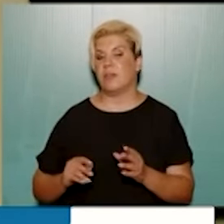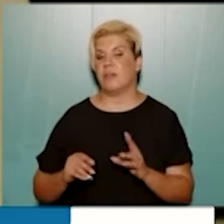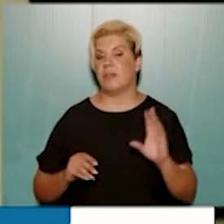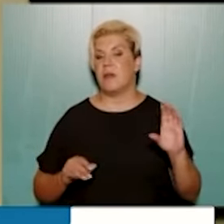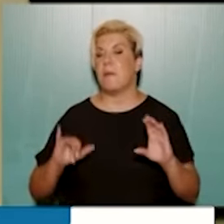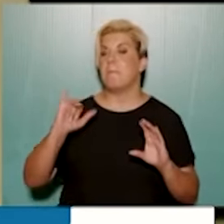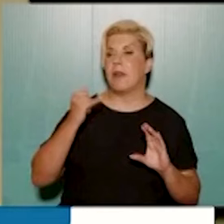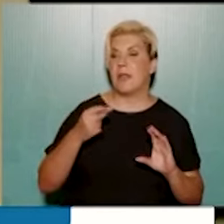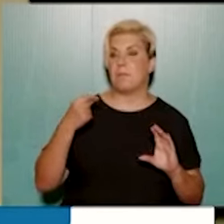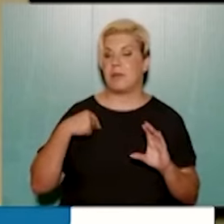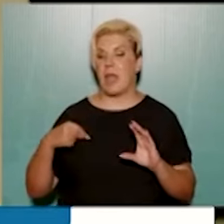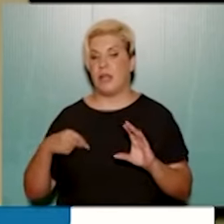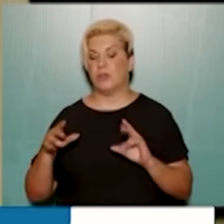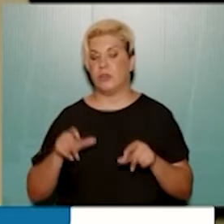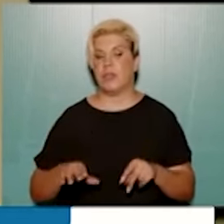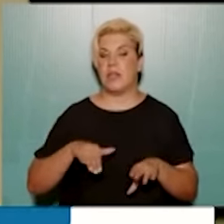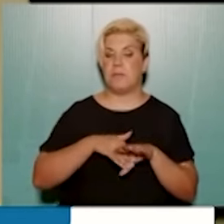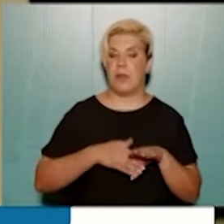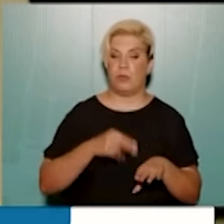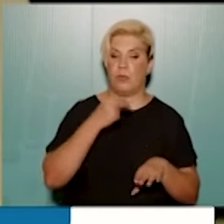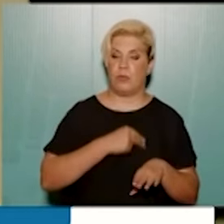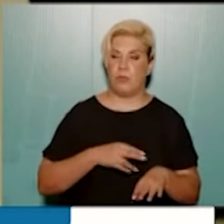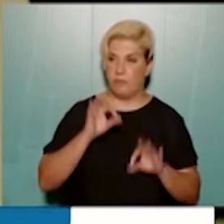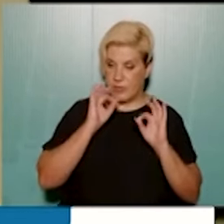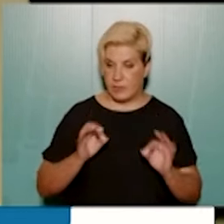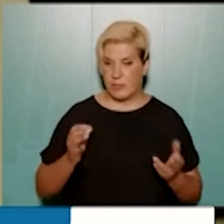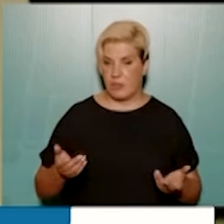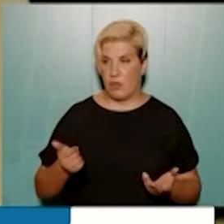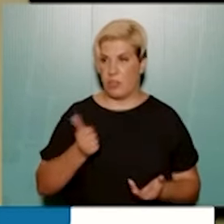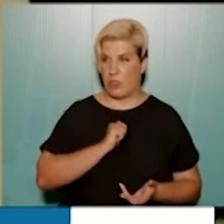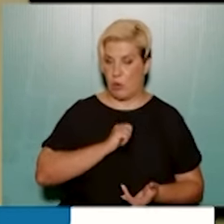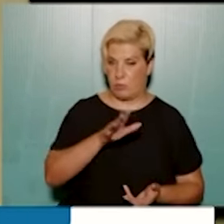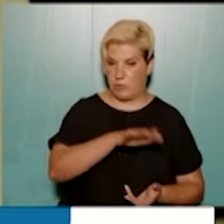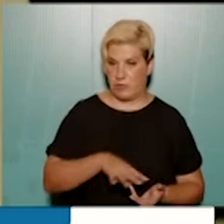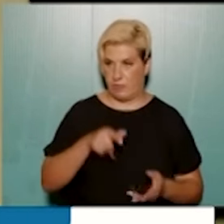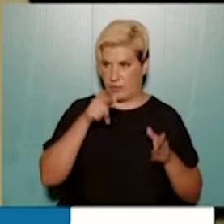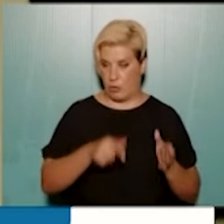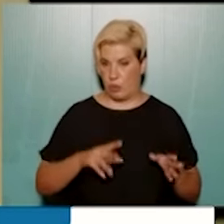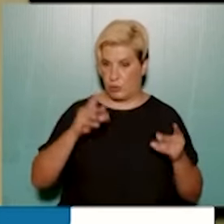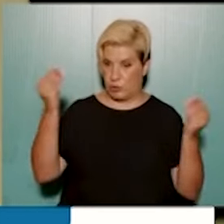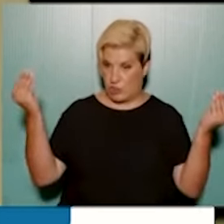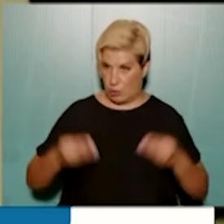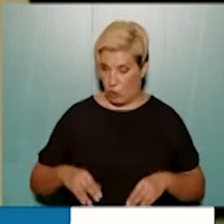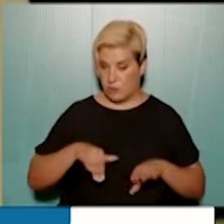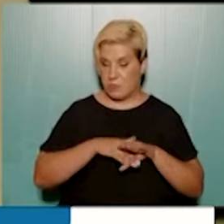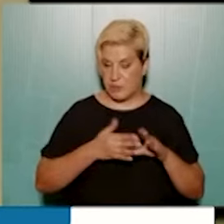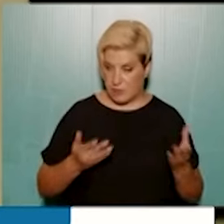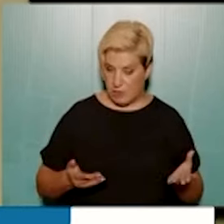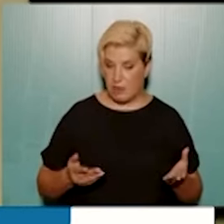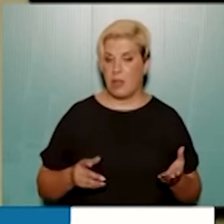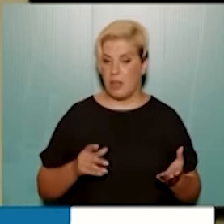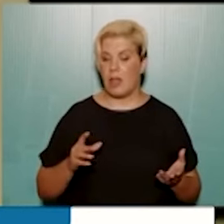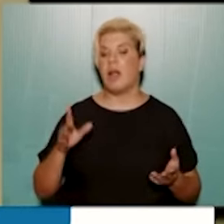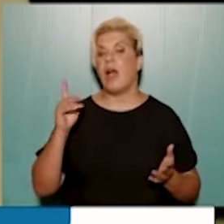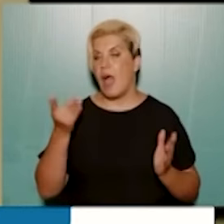και του πράσινου κάδου ότι την κάνουν υπάλληλοι του Δήμου. Προφανώς δεν θα ιδιωτικοποιήσετε σε αυτή τη φάση το σύνολο της υπηρεσίας, αλλά από κάπου